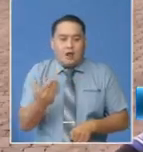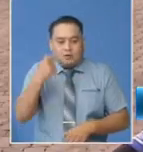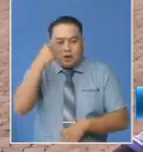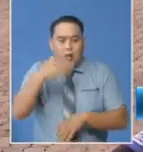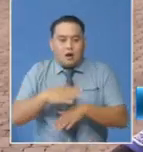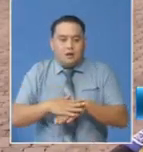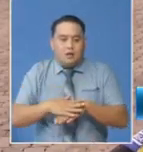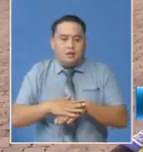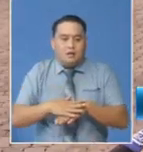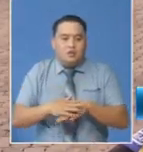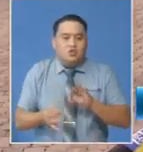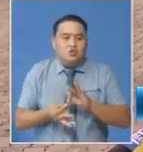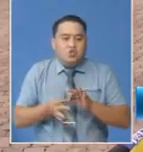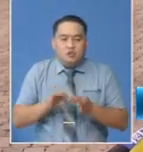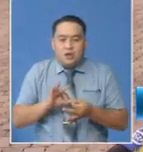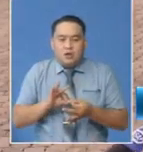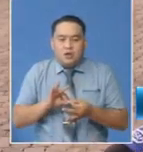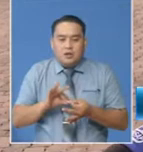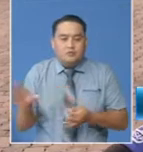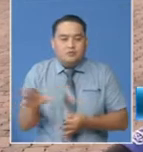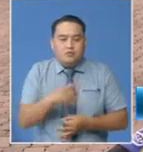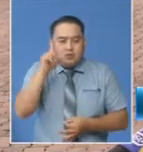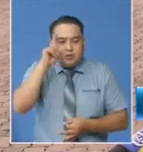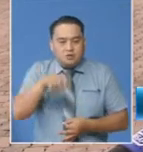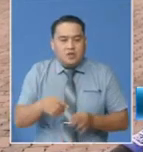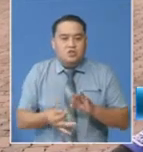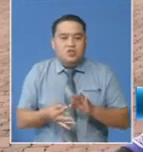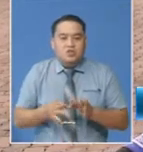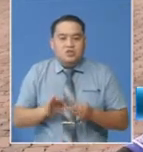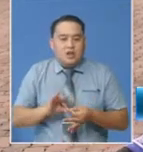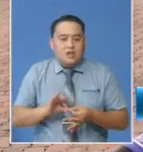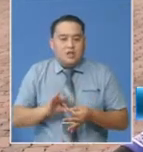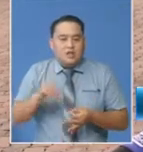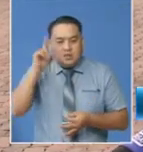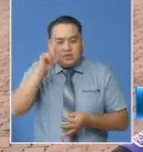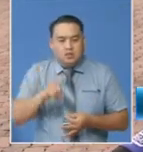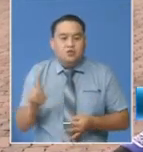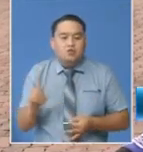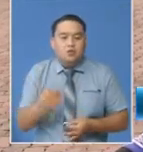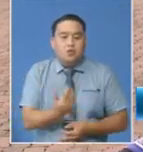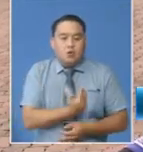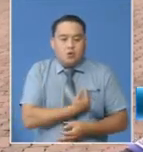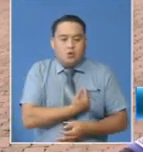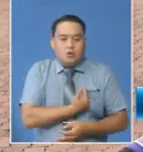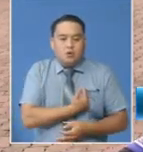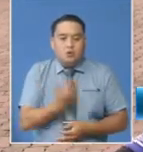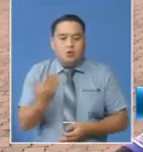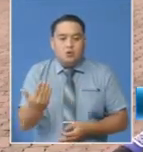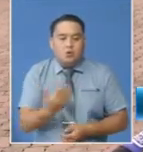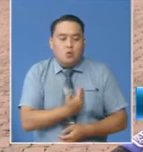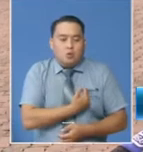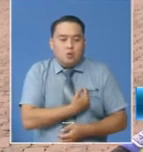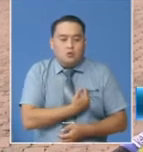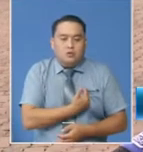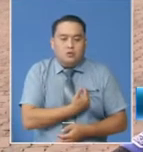акима. Детально он все знает и детально знает, чего он хочет. Он хочет